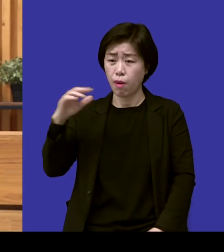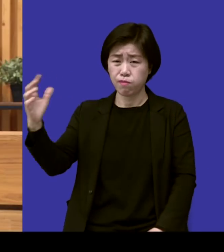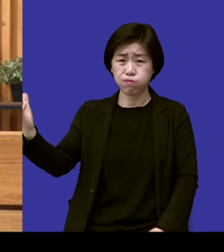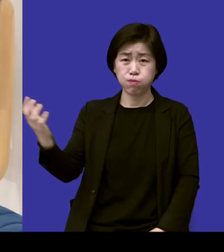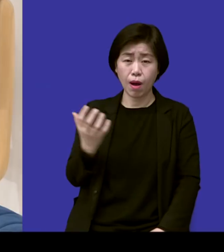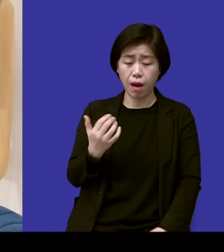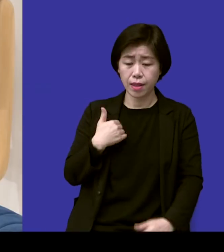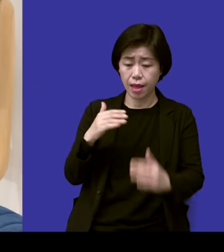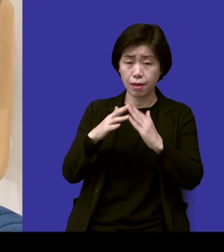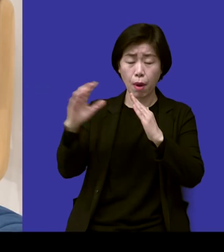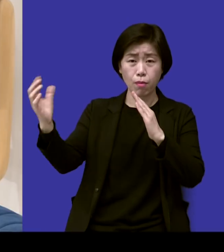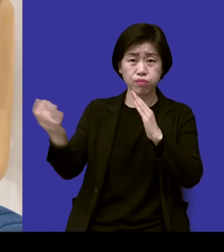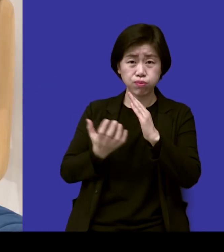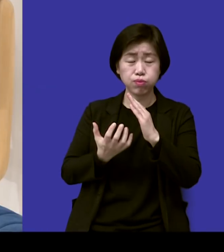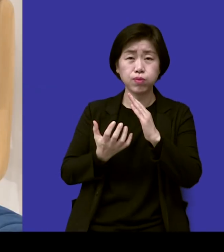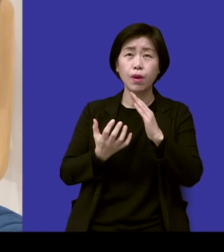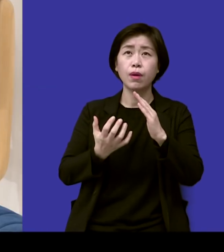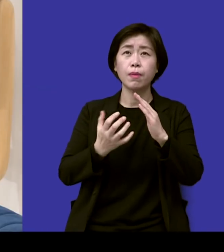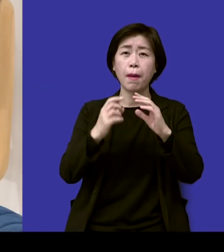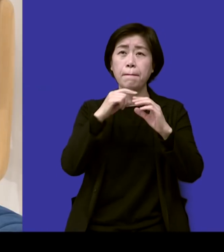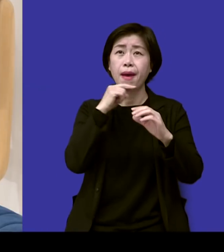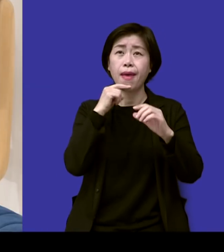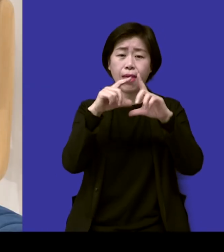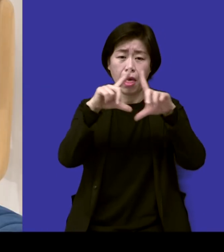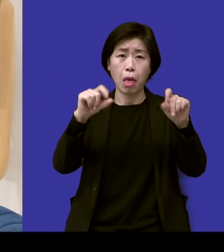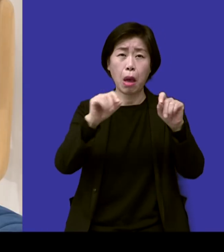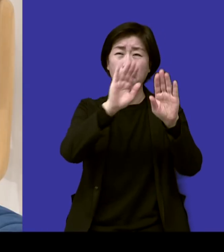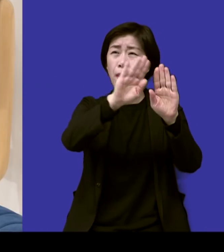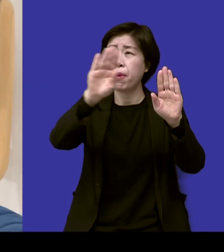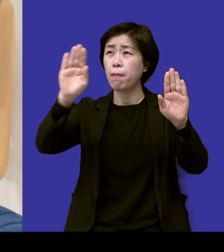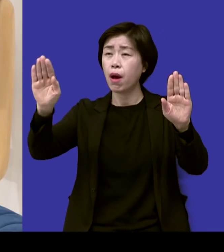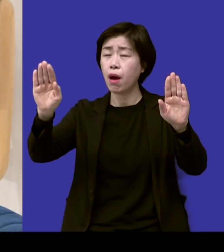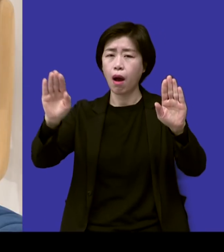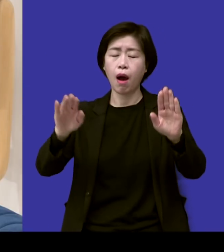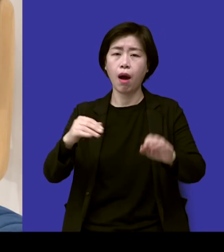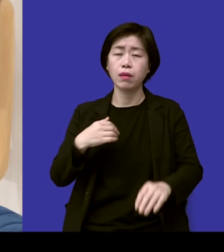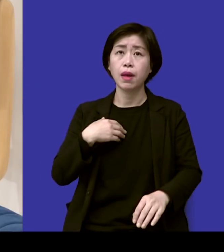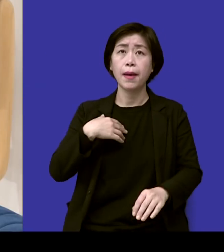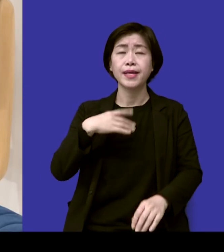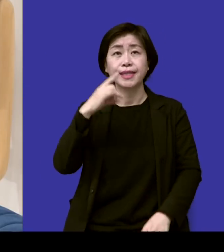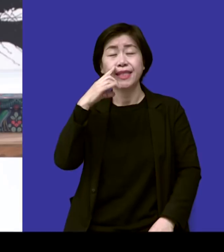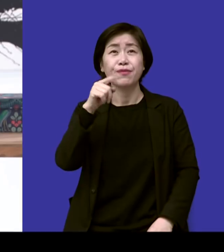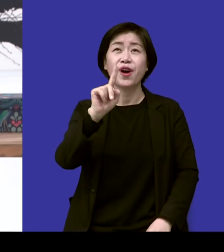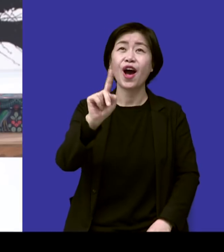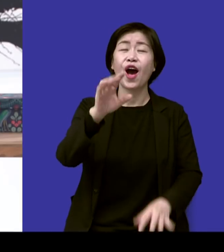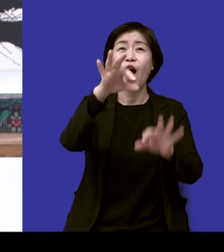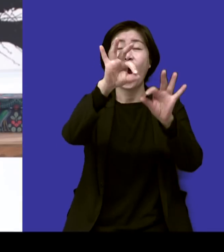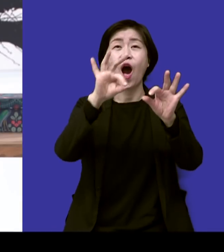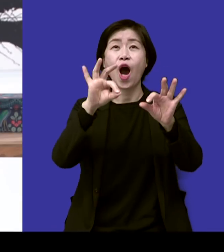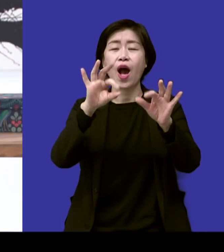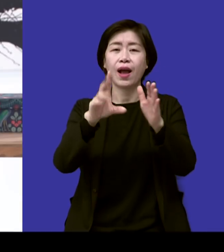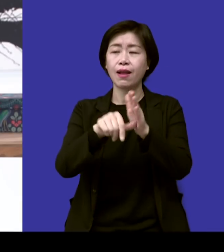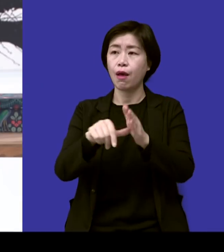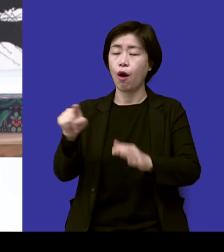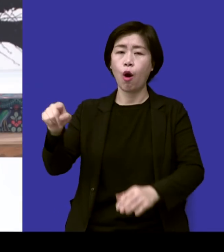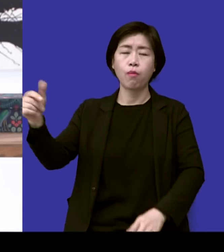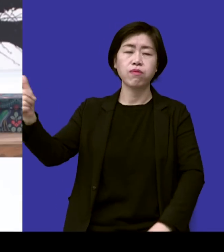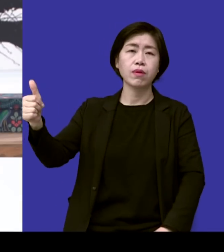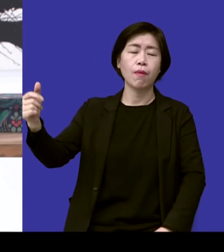띄려고 예. 왜 붙여요? 막 이러면서 했는데 정말 혼내고 야 이거 만지지 마! 막 이러면서 뭐 무서운 아저씨 얼굴들이 막 생각이